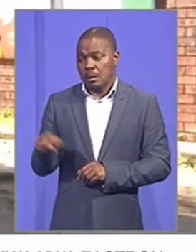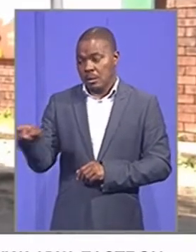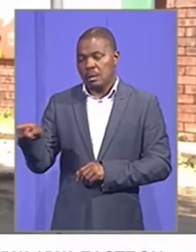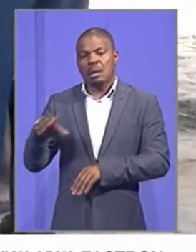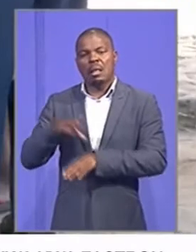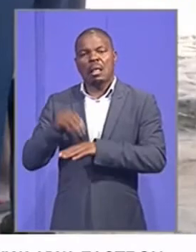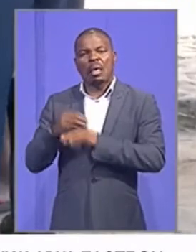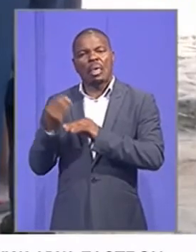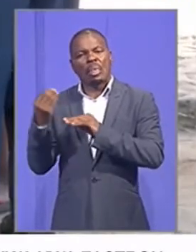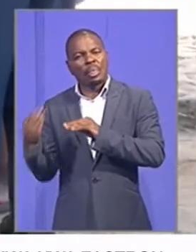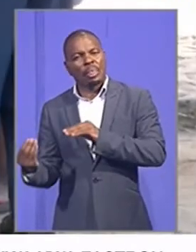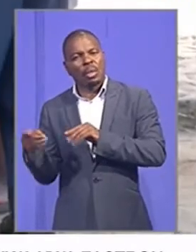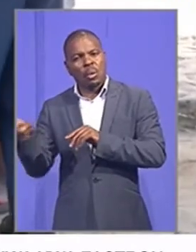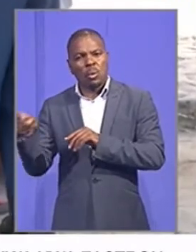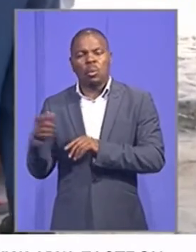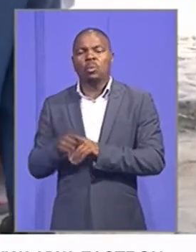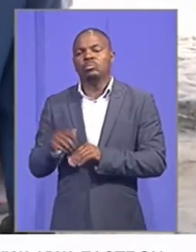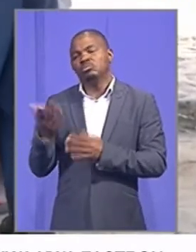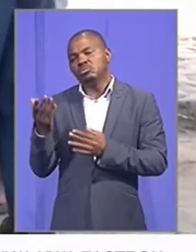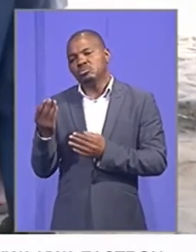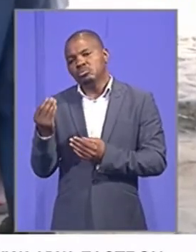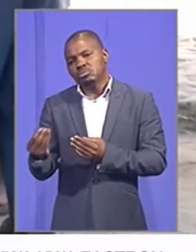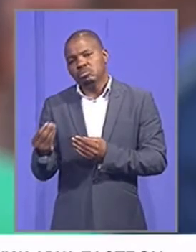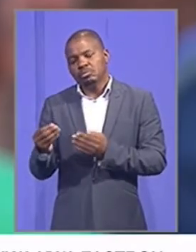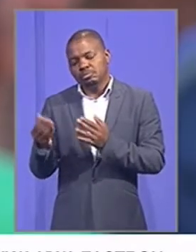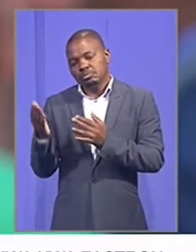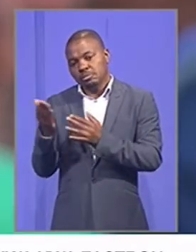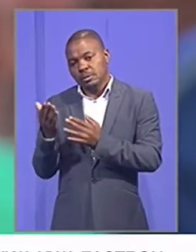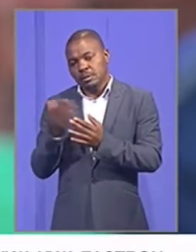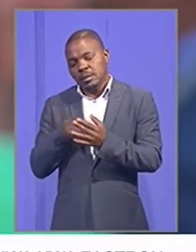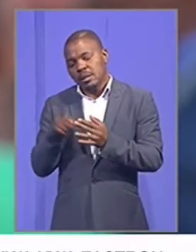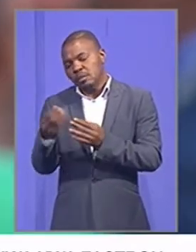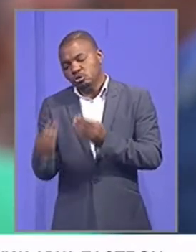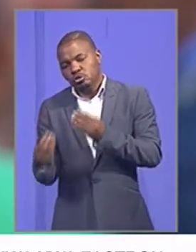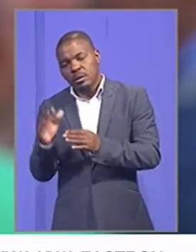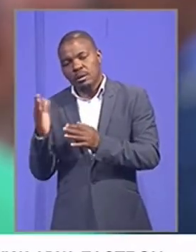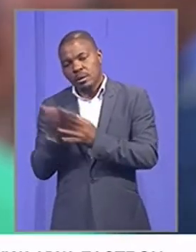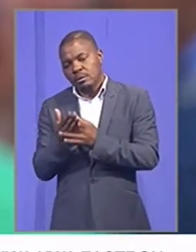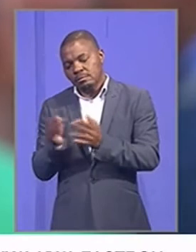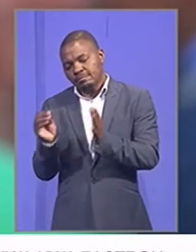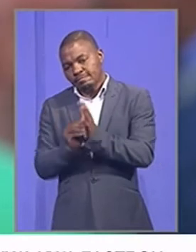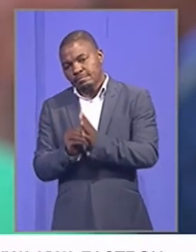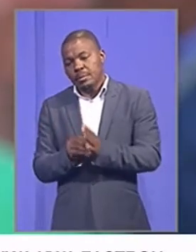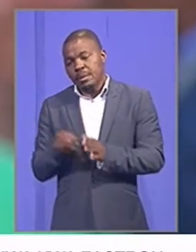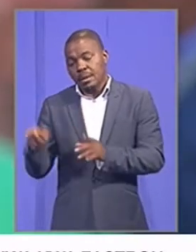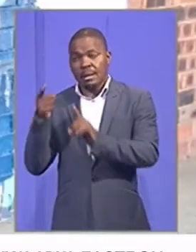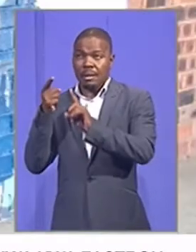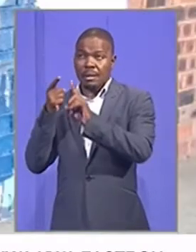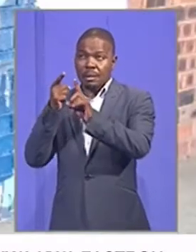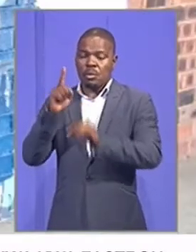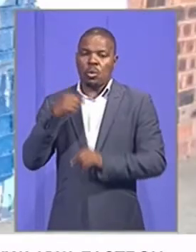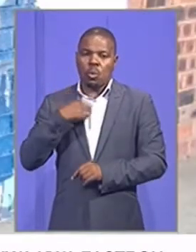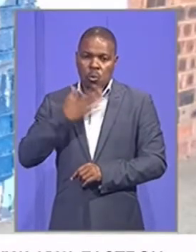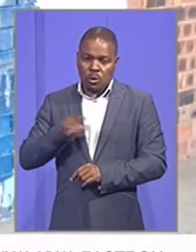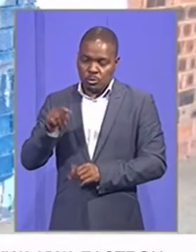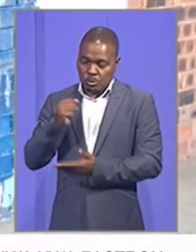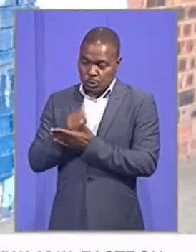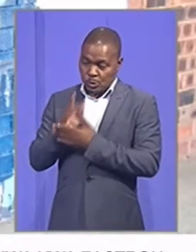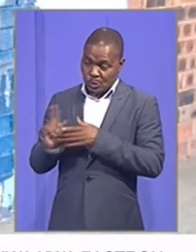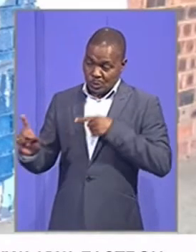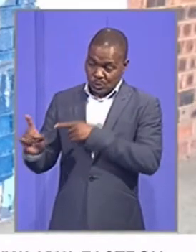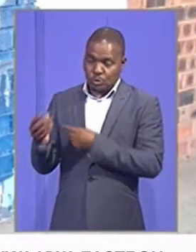tlase dilemong o qoswa tlasa molao wa toka o tadimaneng le bana. O sepheo ka ona e leng ho etsa bonnete ba